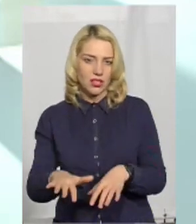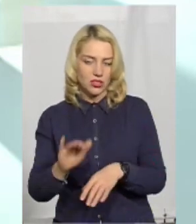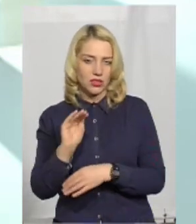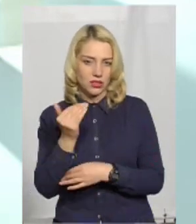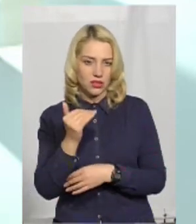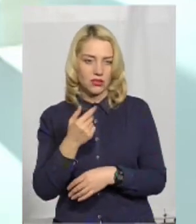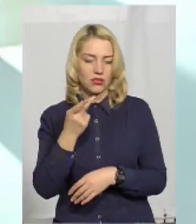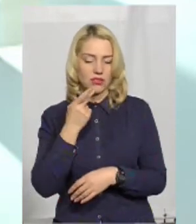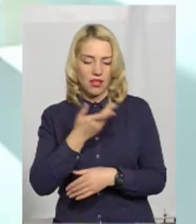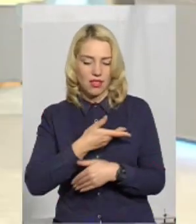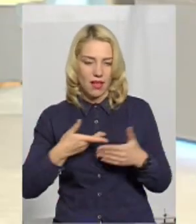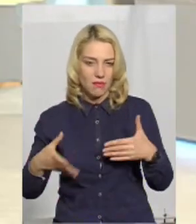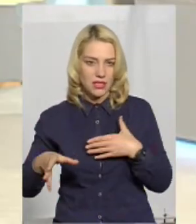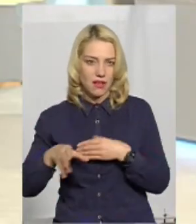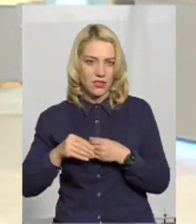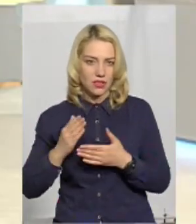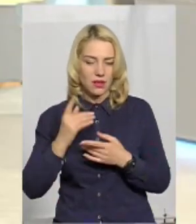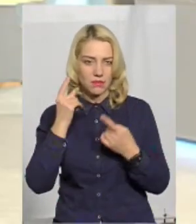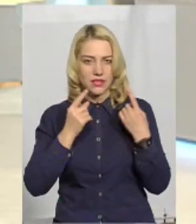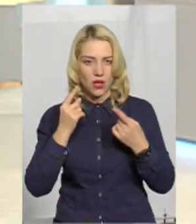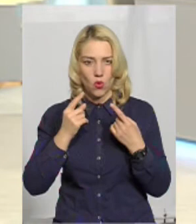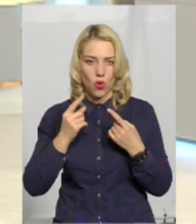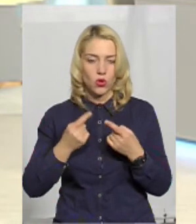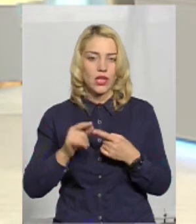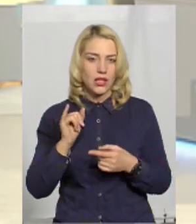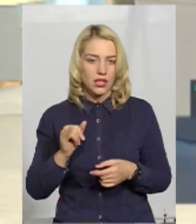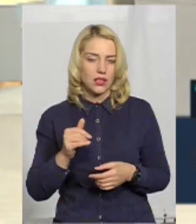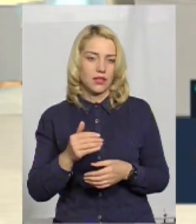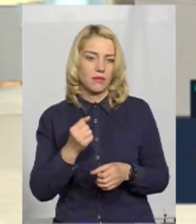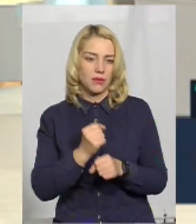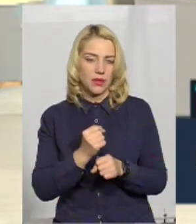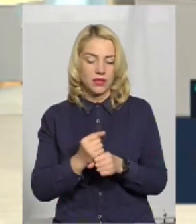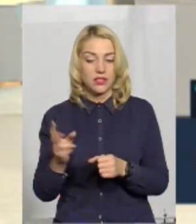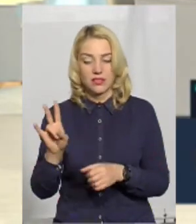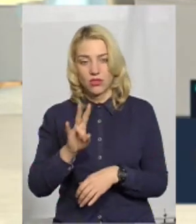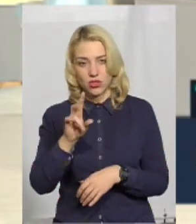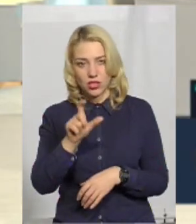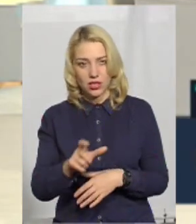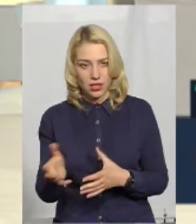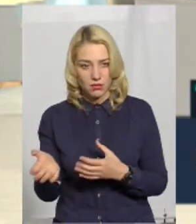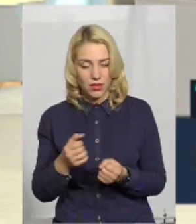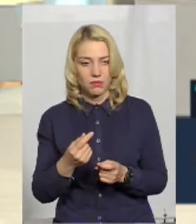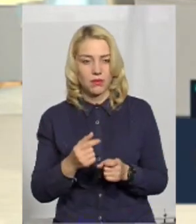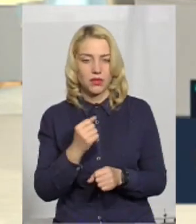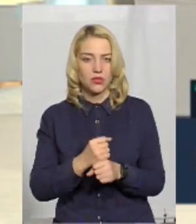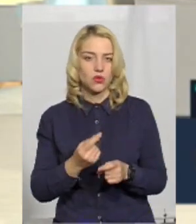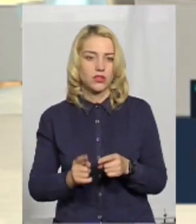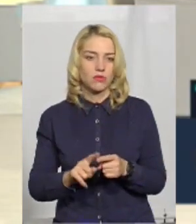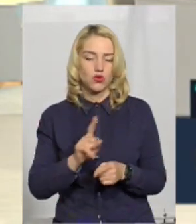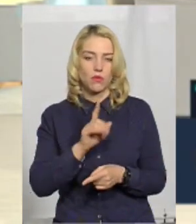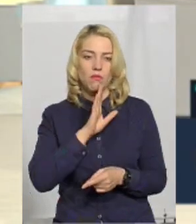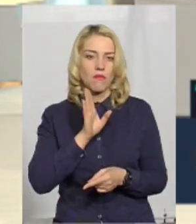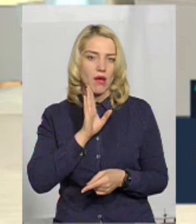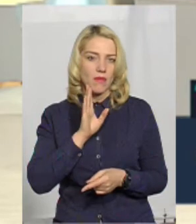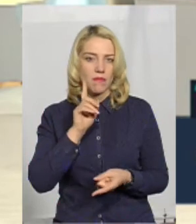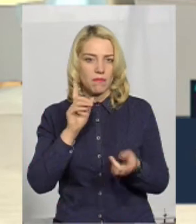з нами є завжди психолог і працюємо, в багатьох випадках ми беремо священника, працюємо з тим, щоб мама все-таки